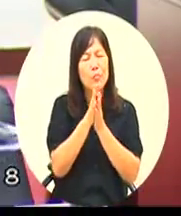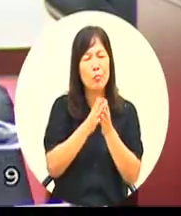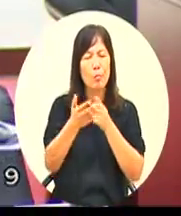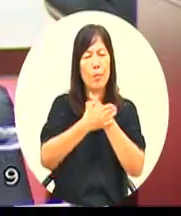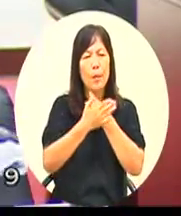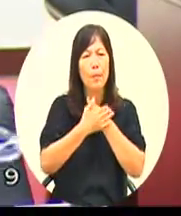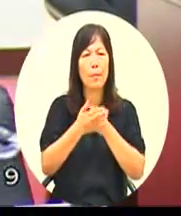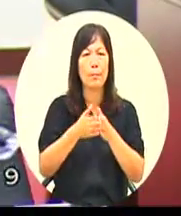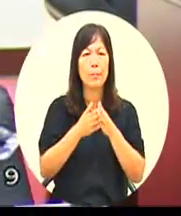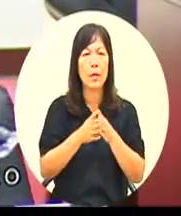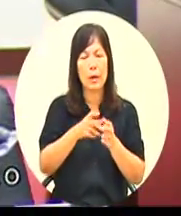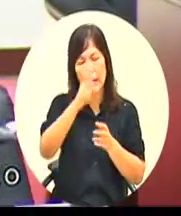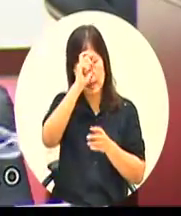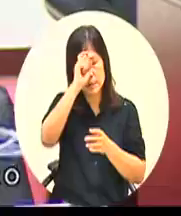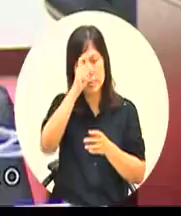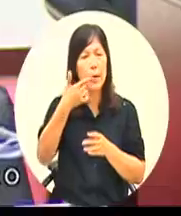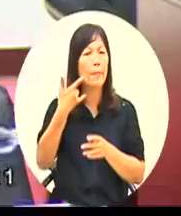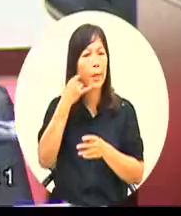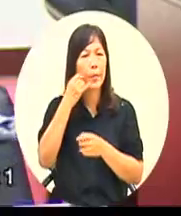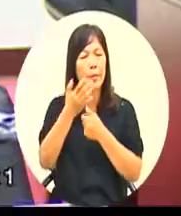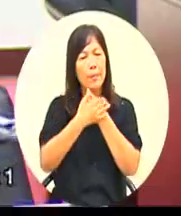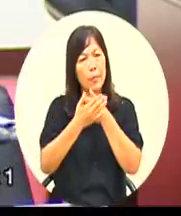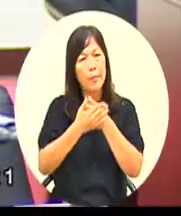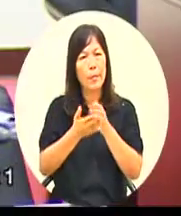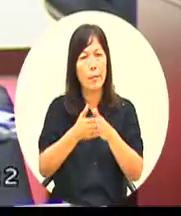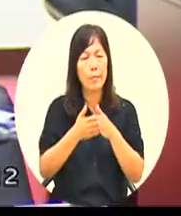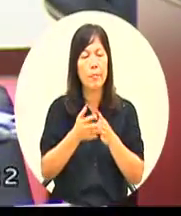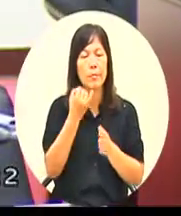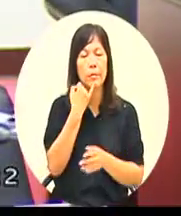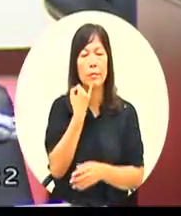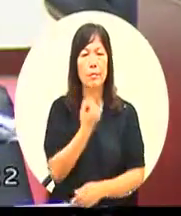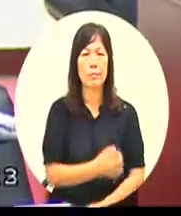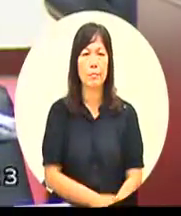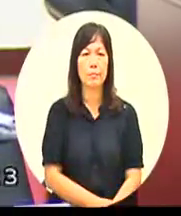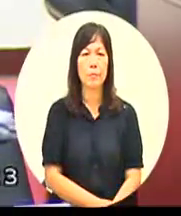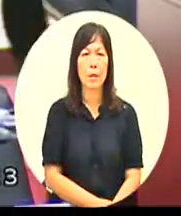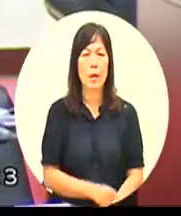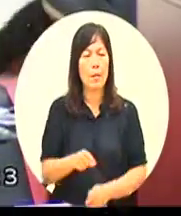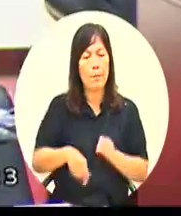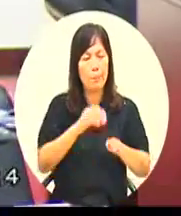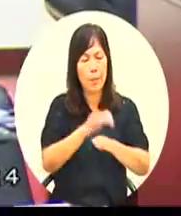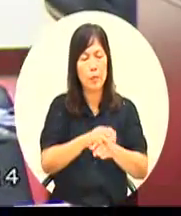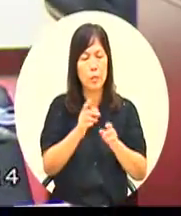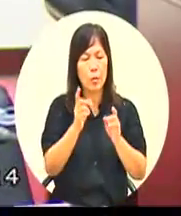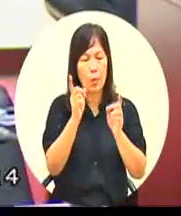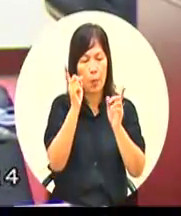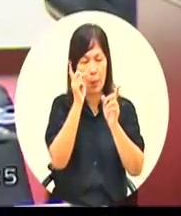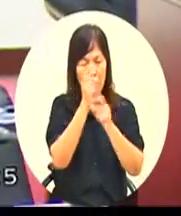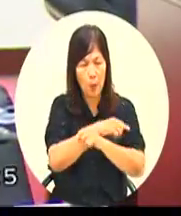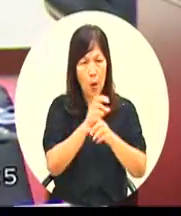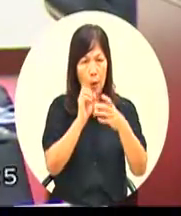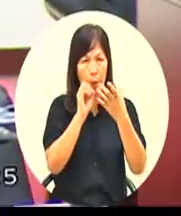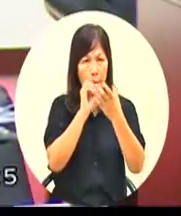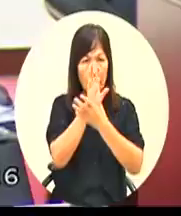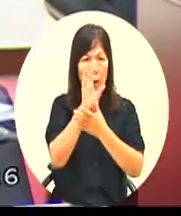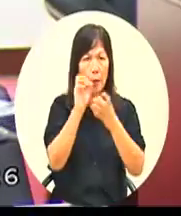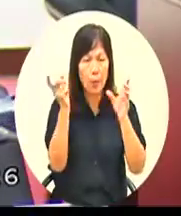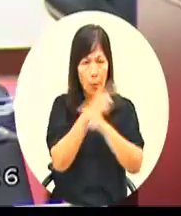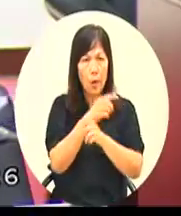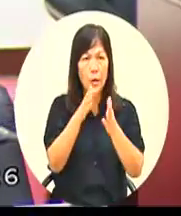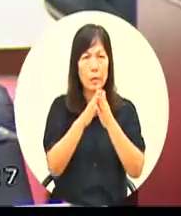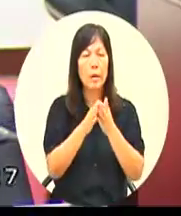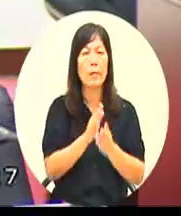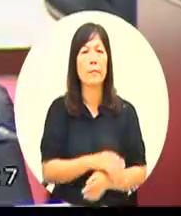望家长能够来帮忙他，能够来完成这个摄影机的一个